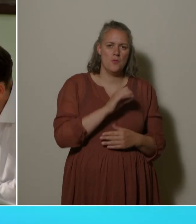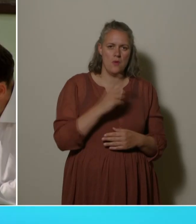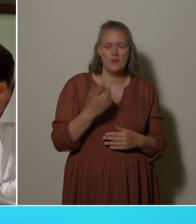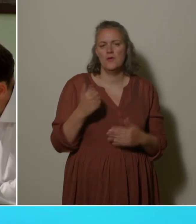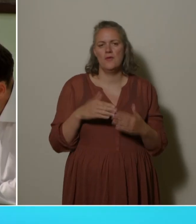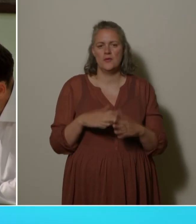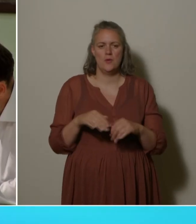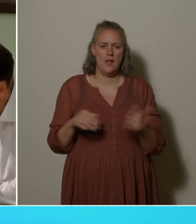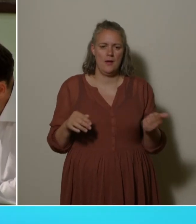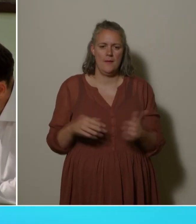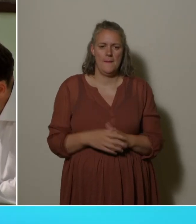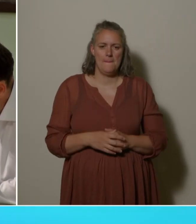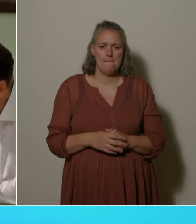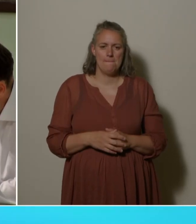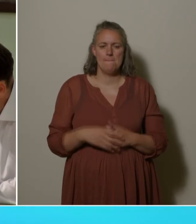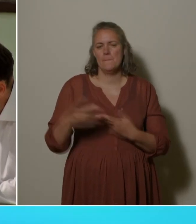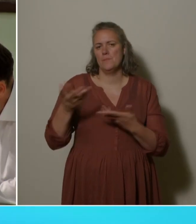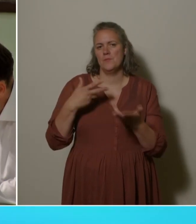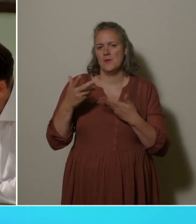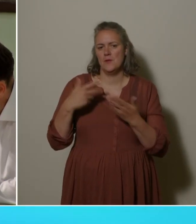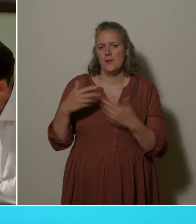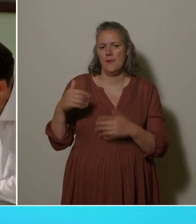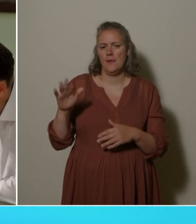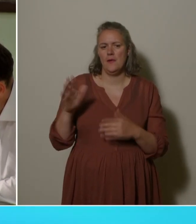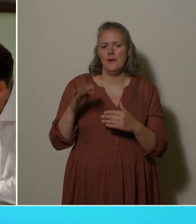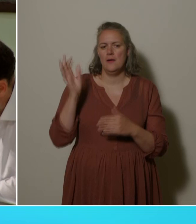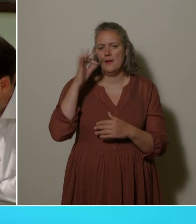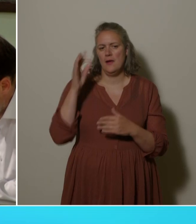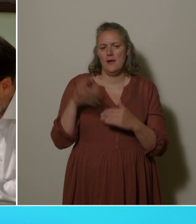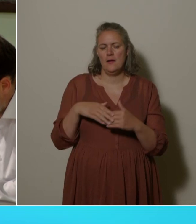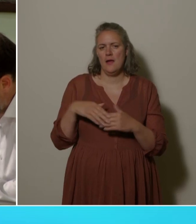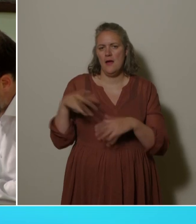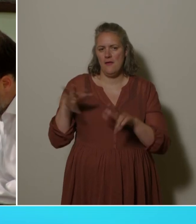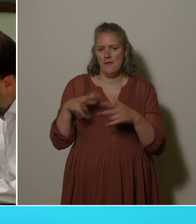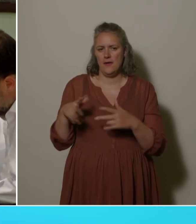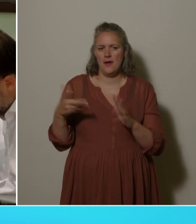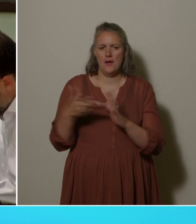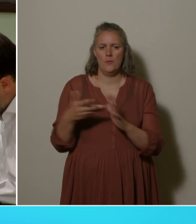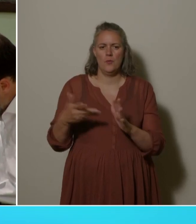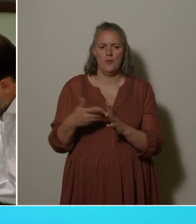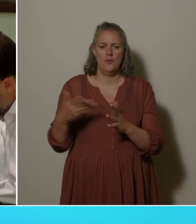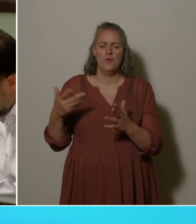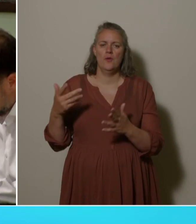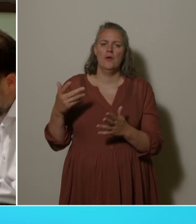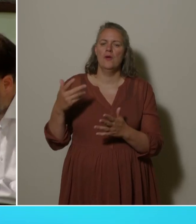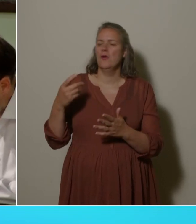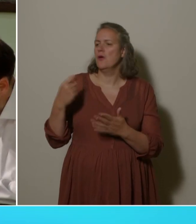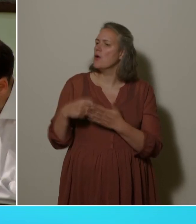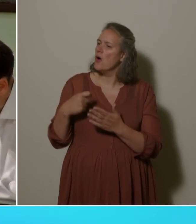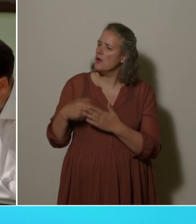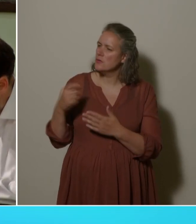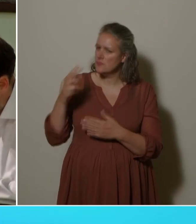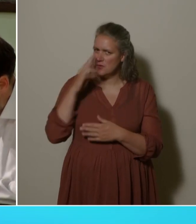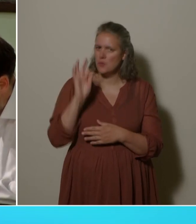Linke, Gespräche aufzunehmen mit dem Jena-Nahverkehr, zu prüfen, welche Kosten durch ein von der Stadt finanziertes Kurzstreckenticket entstehen.